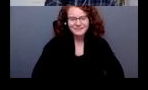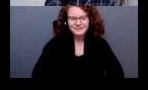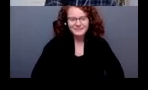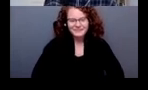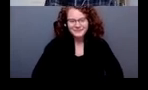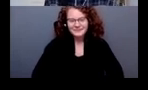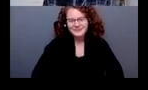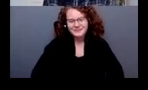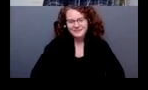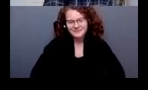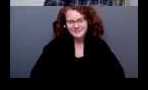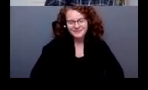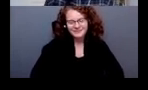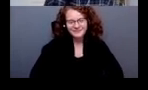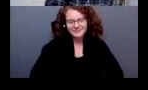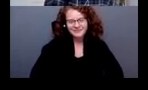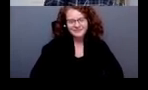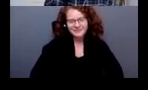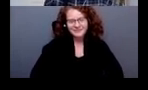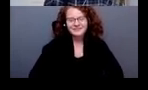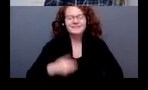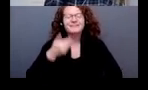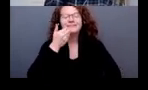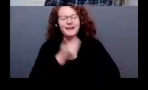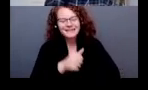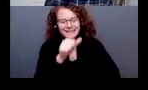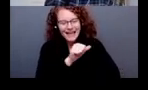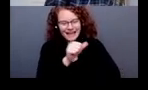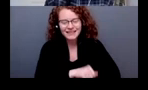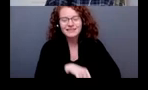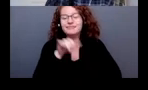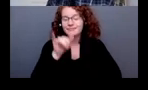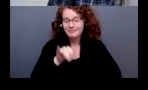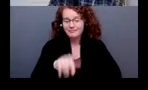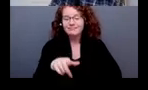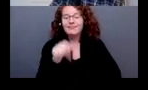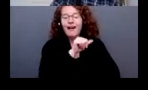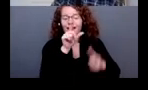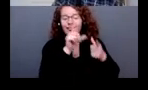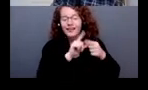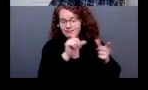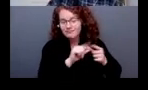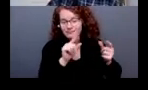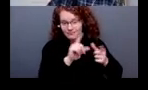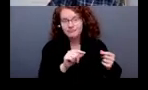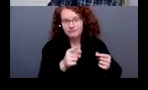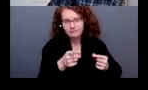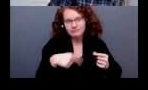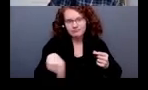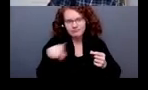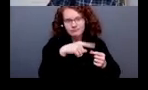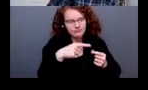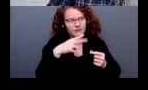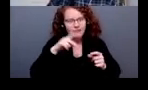présenter la suite du projet, Nicolas. Merci Anaïs. Alors, donc, comme vous l'avez compris, hein, c'est un projet qui a d'enquête de terrain,